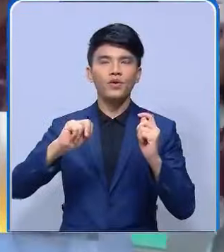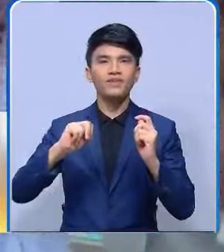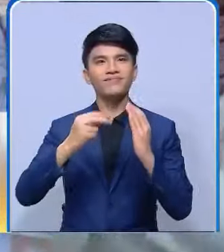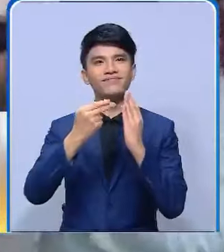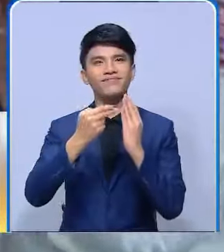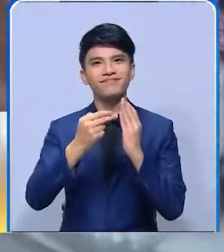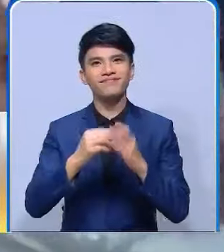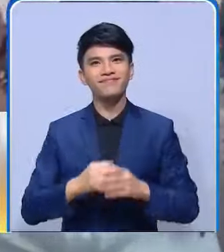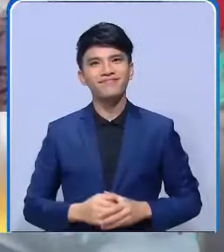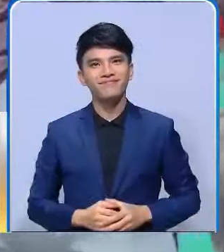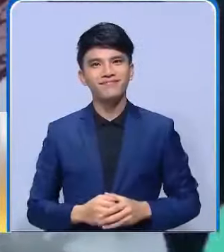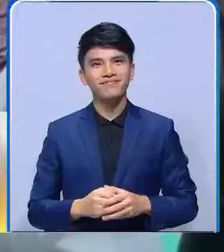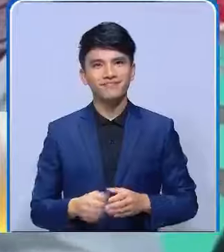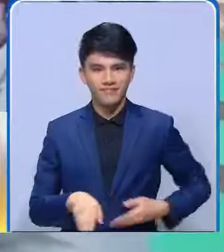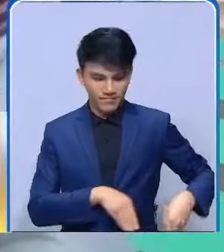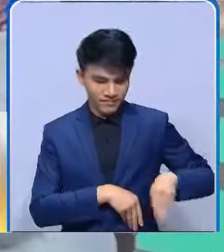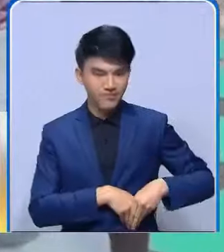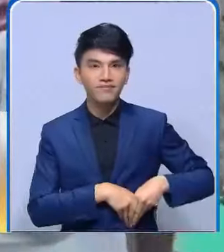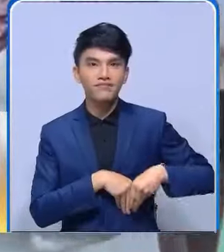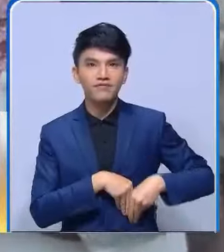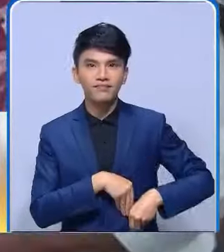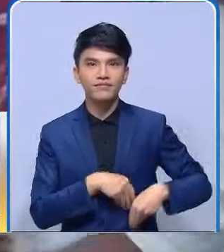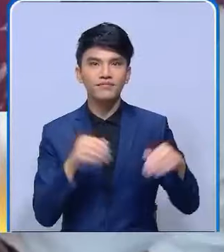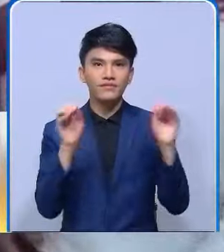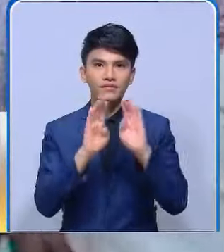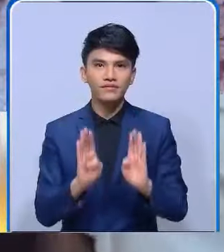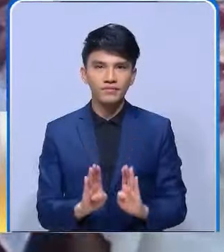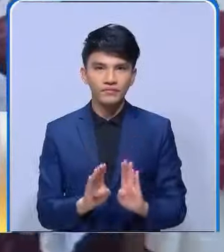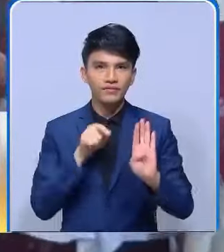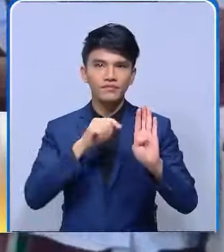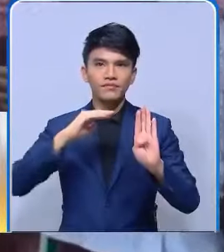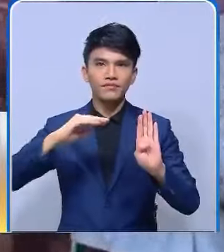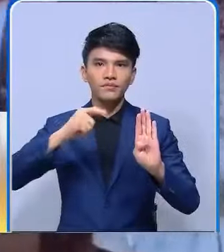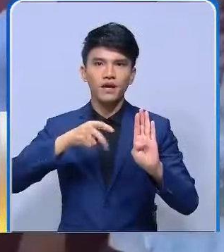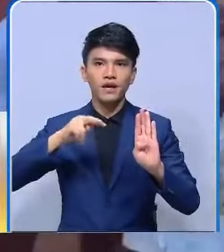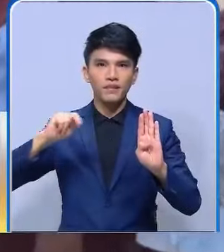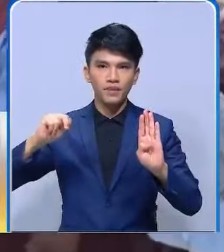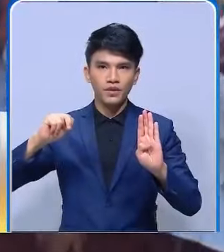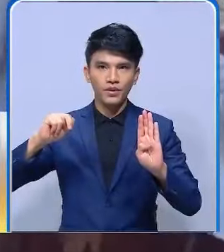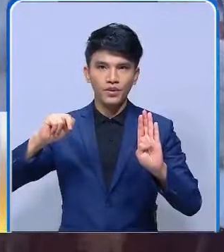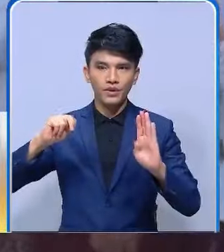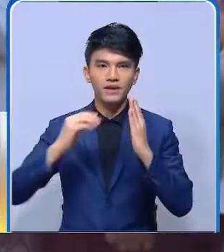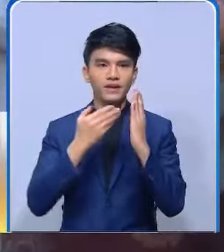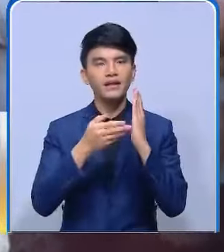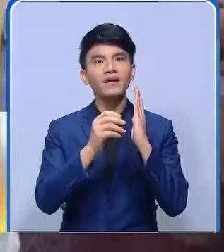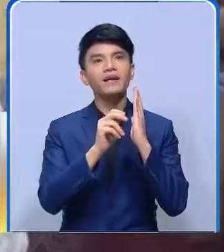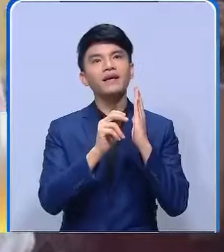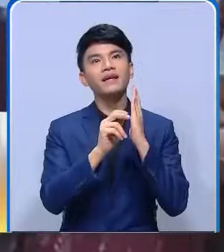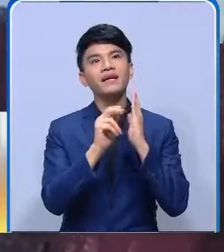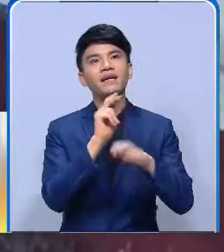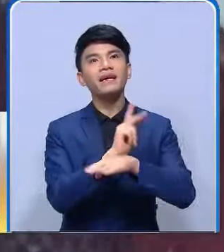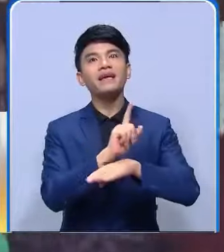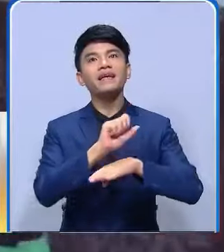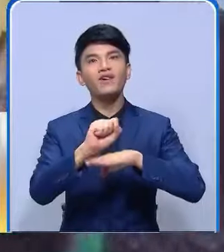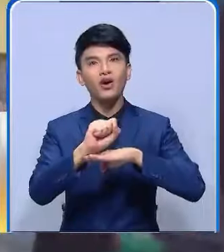ายท่านสวมผ้าถุงสีเงินนะคะลวดลายจากบ้านโพนอำเภอคำม่วงจังหวัดกาฬสินธุ์แล้วก็ห่ม